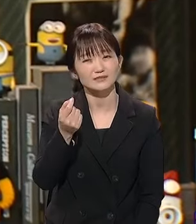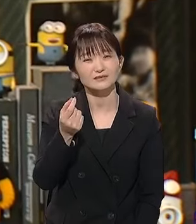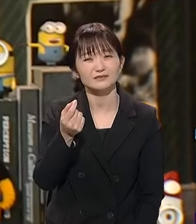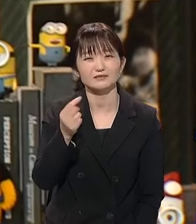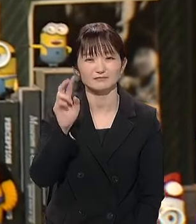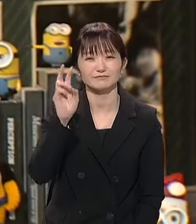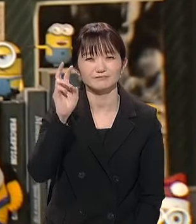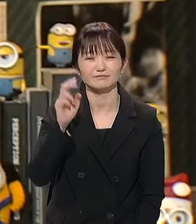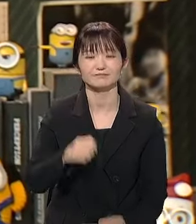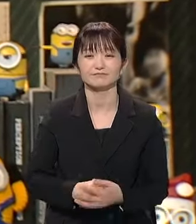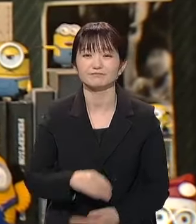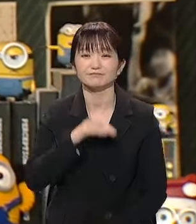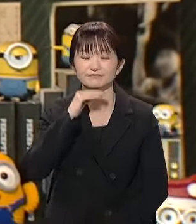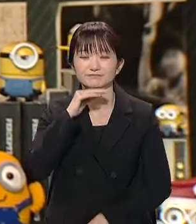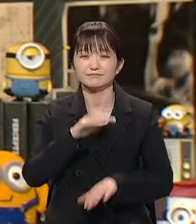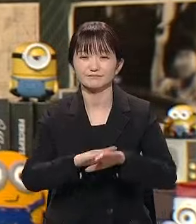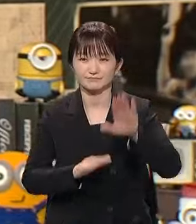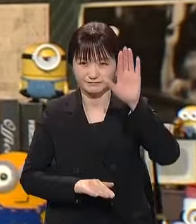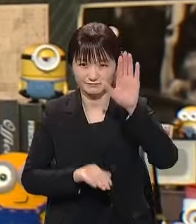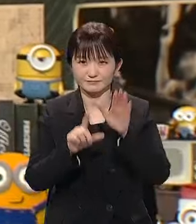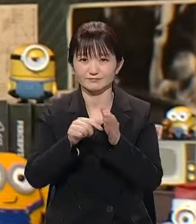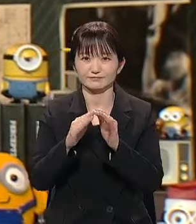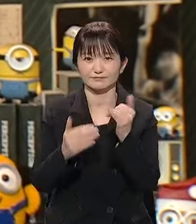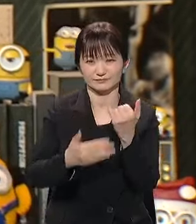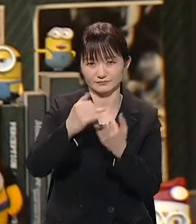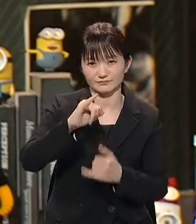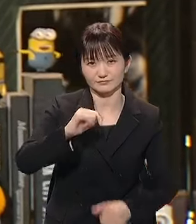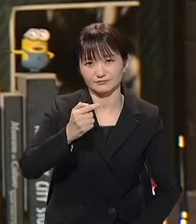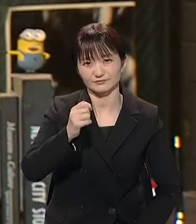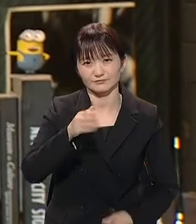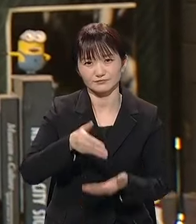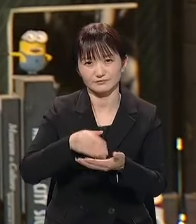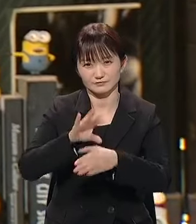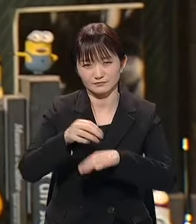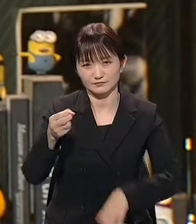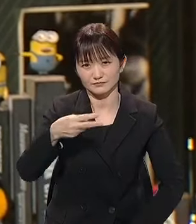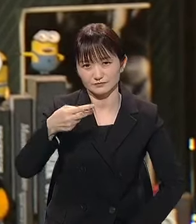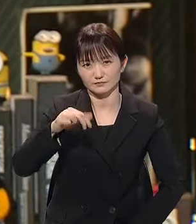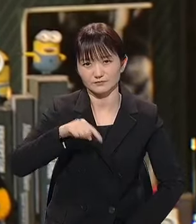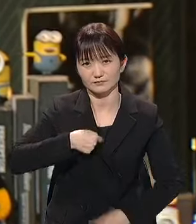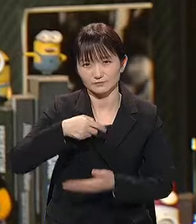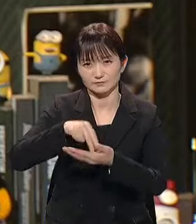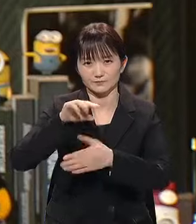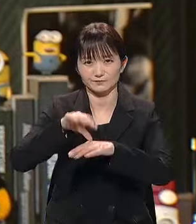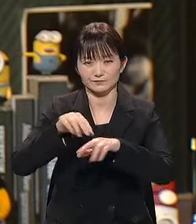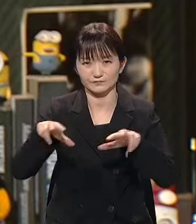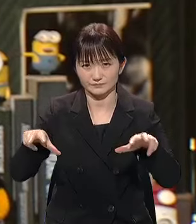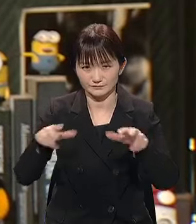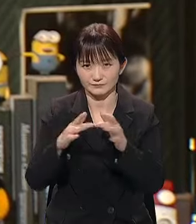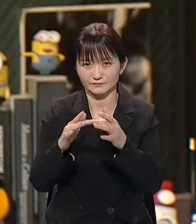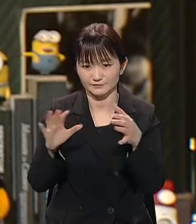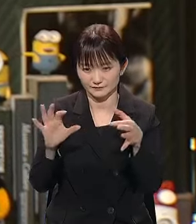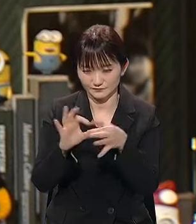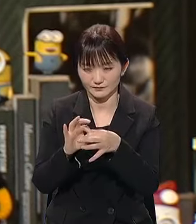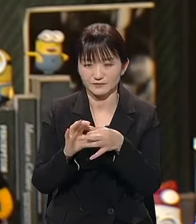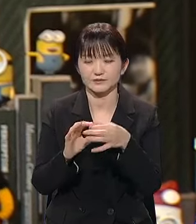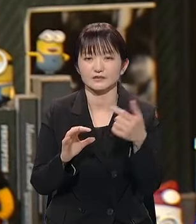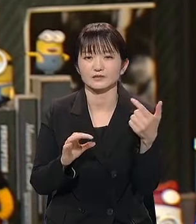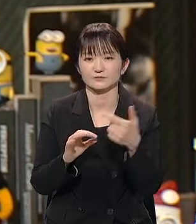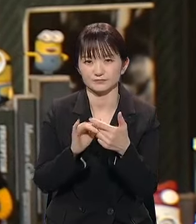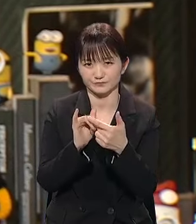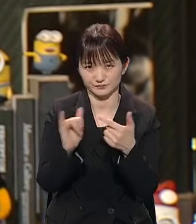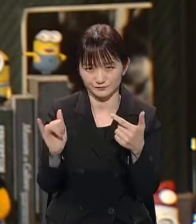말이죠 아 기다리고 기다리셨던 푸차 핸접 타임 유튜브 jtvc 뉴스 채널과 사건반장 독립 채널에서 6천여 분에 우리 가족 여러분들